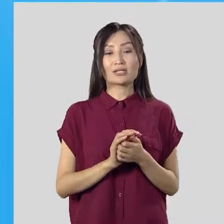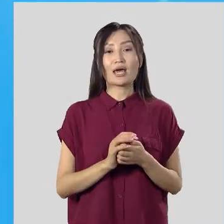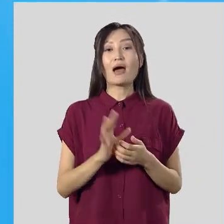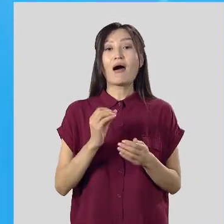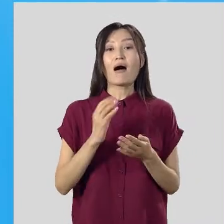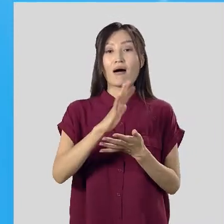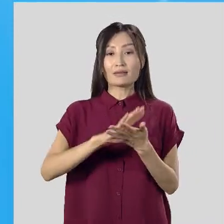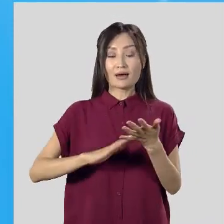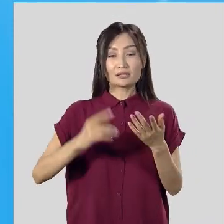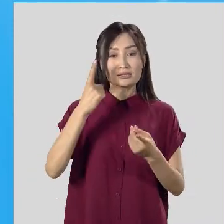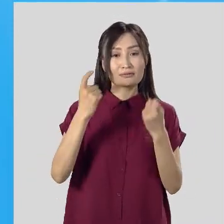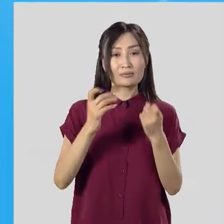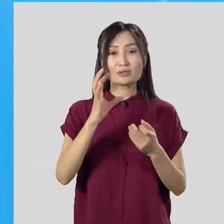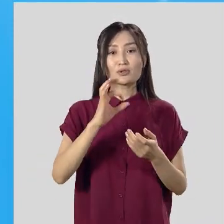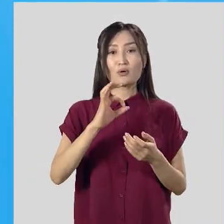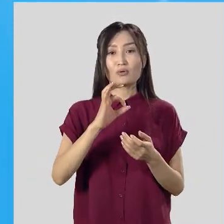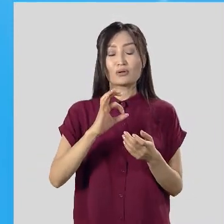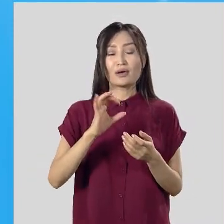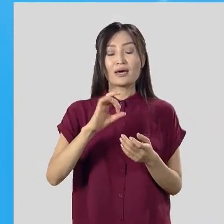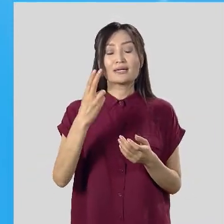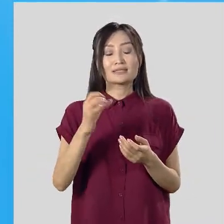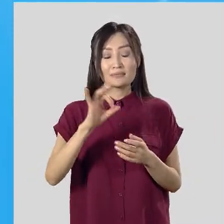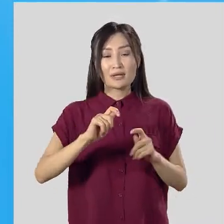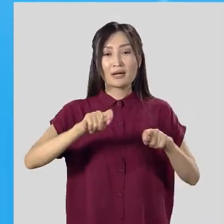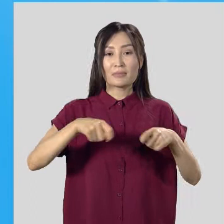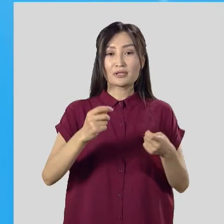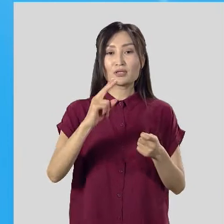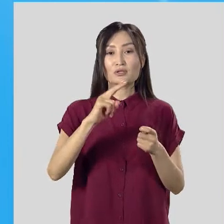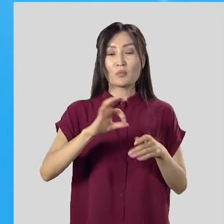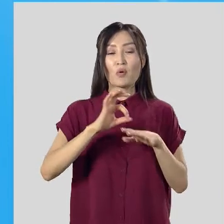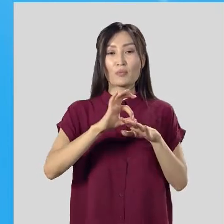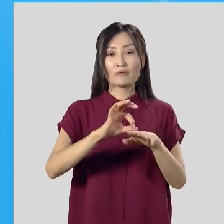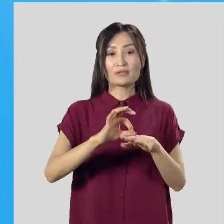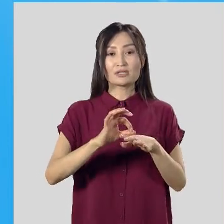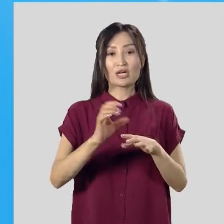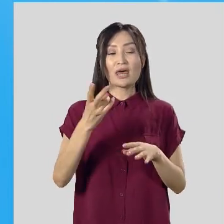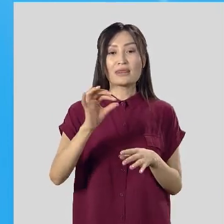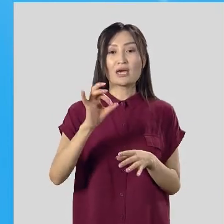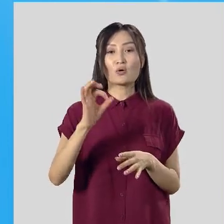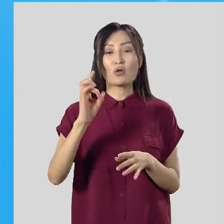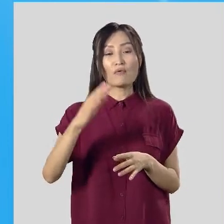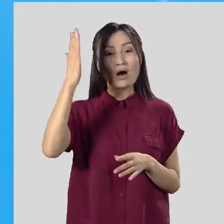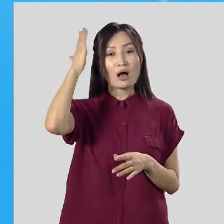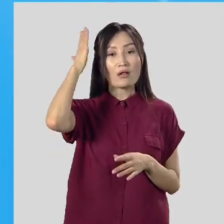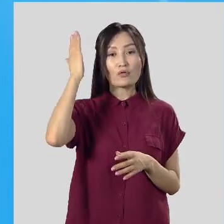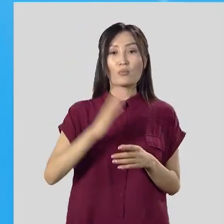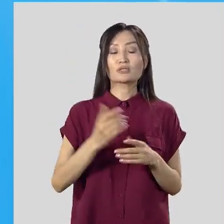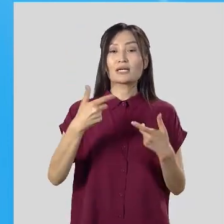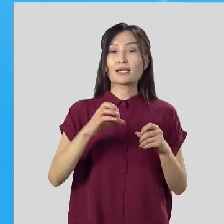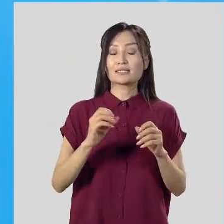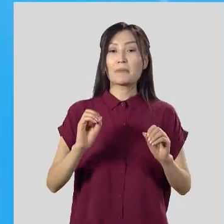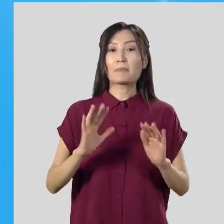А дальше информация от рецепторов передается по проводящим нейронам в головной мозг, где